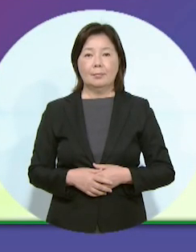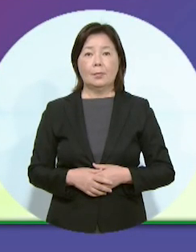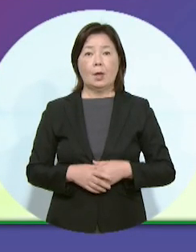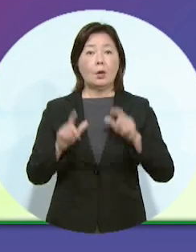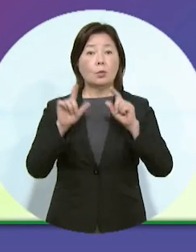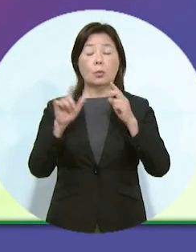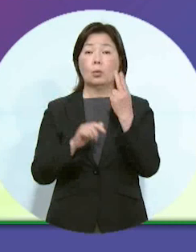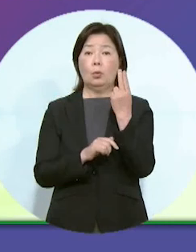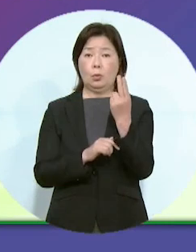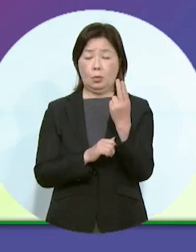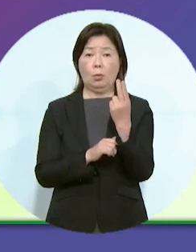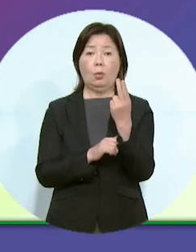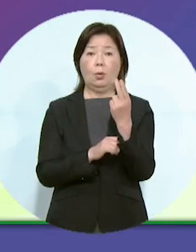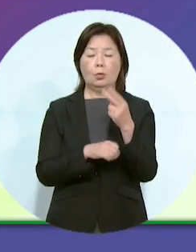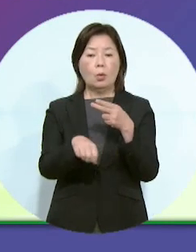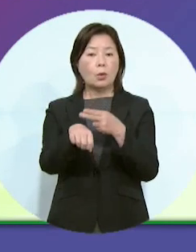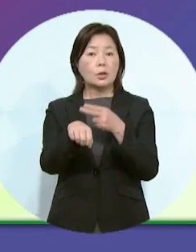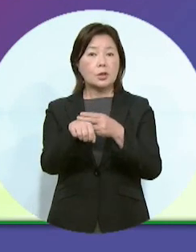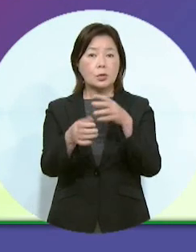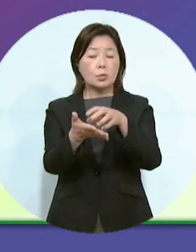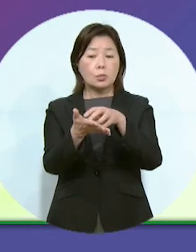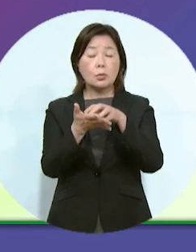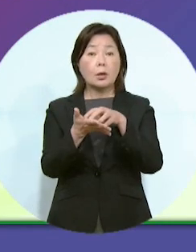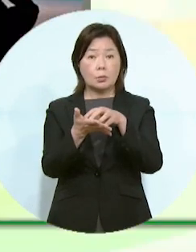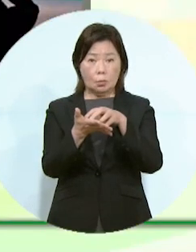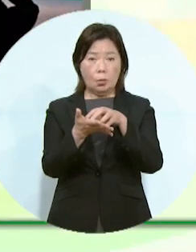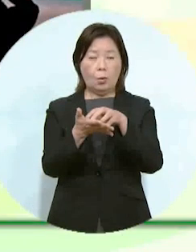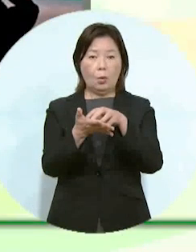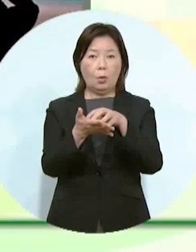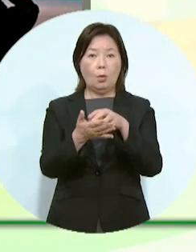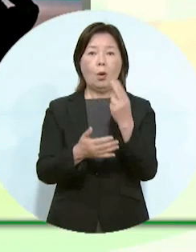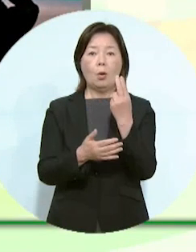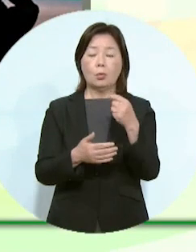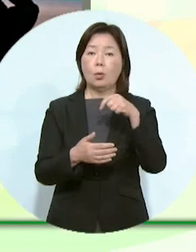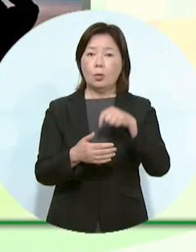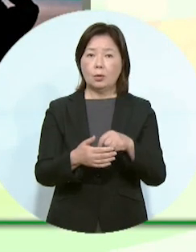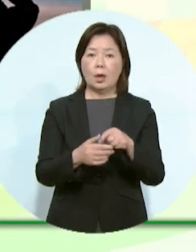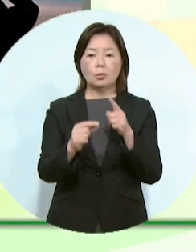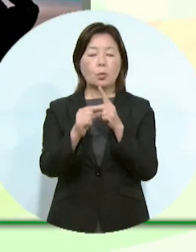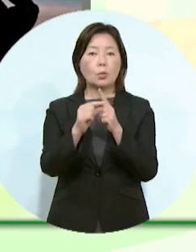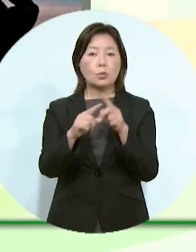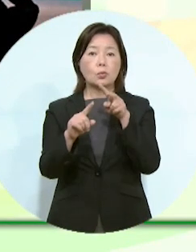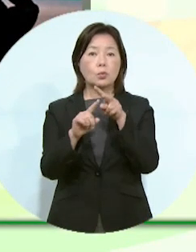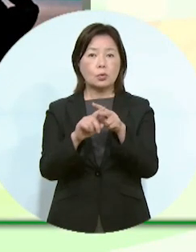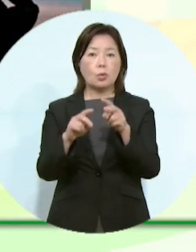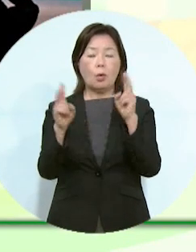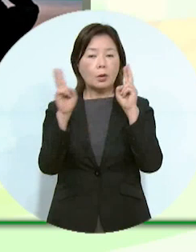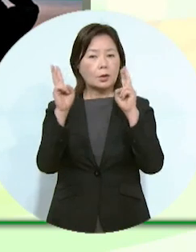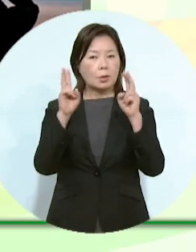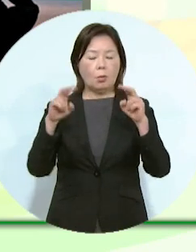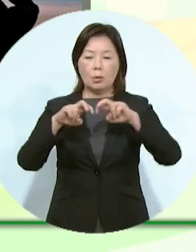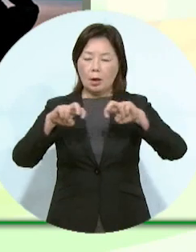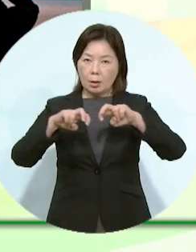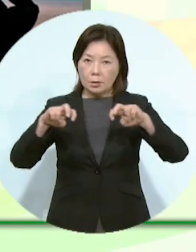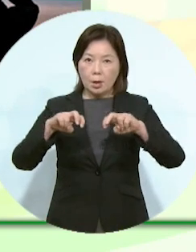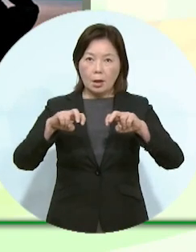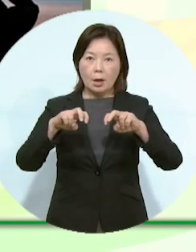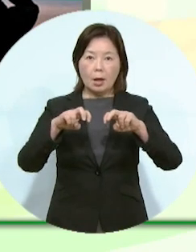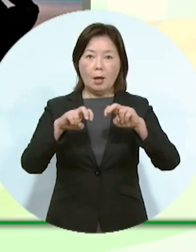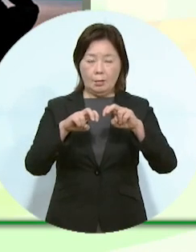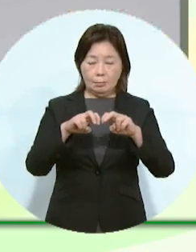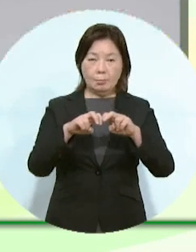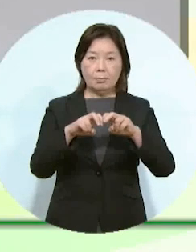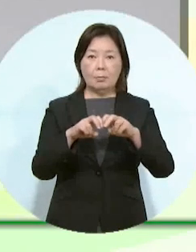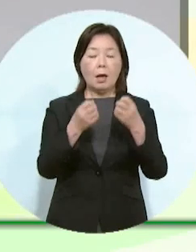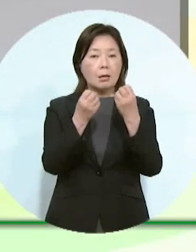東京都ベンチャー技術大賞は都内の中小企業が開発した革新的で将来性の